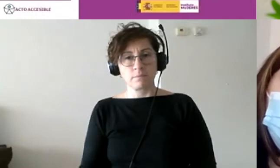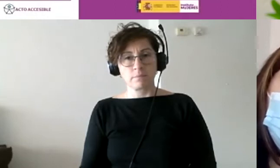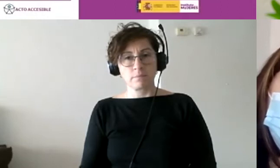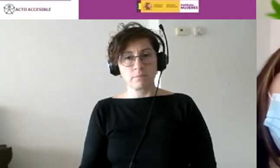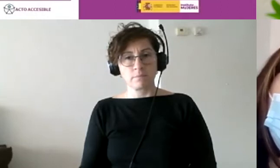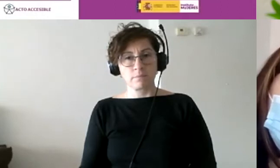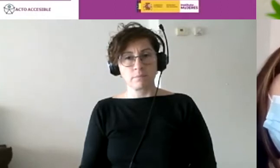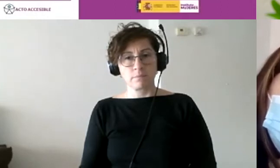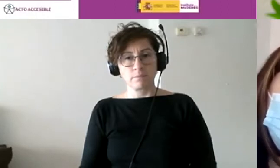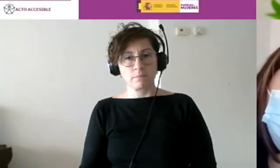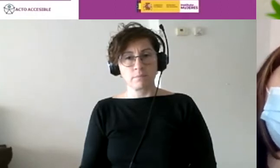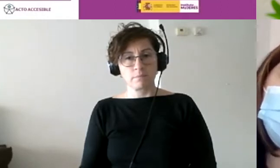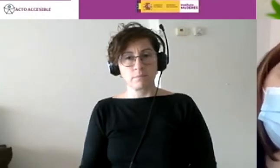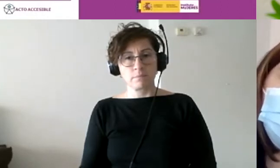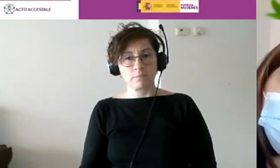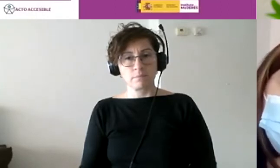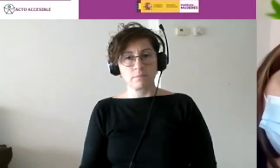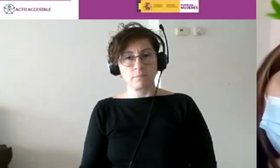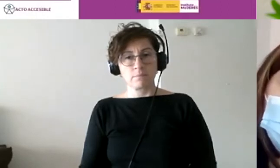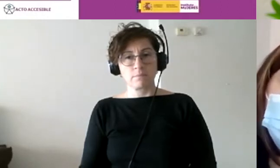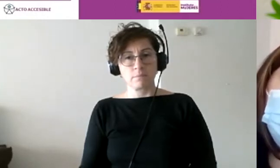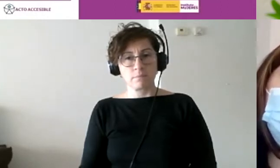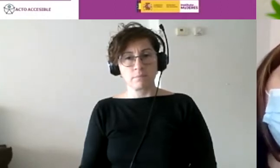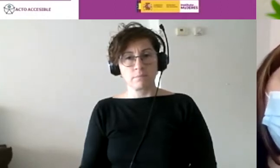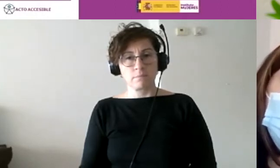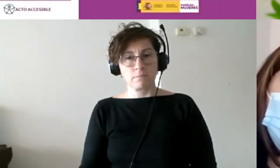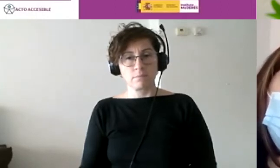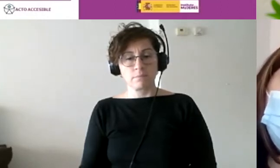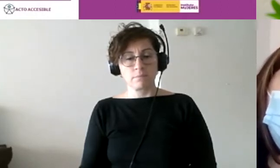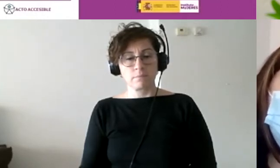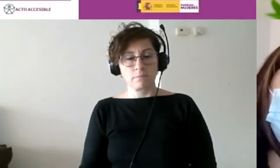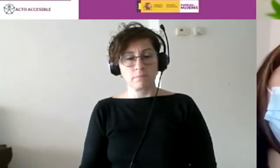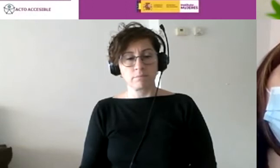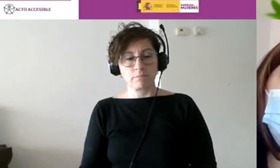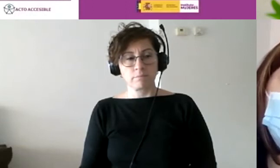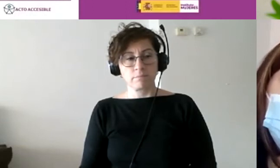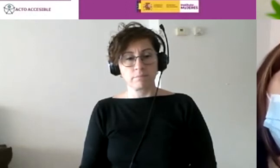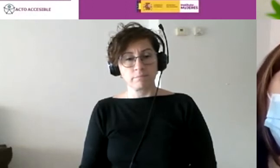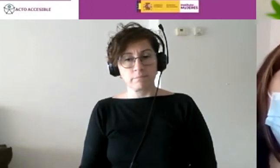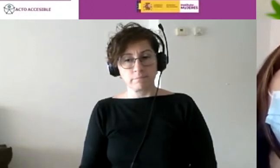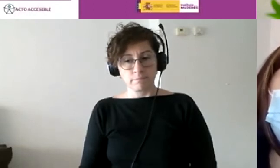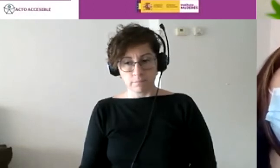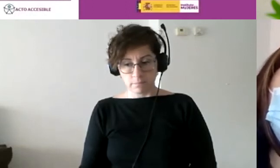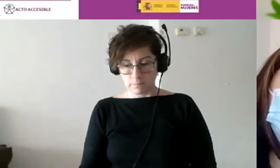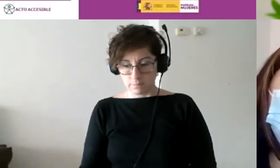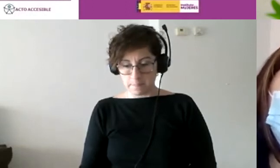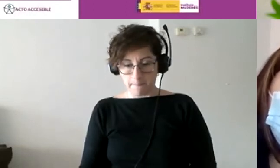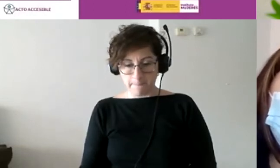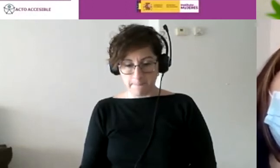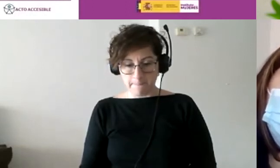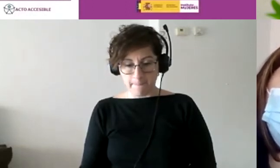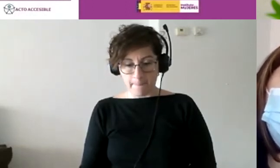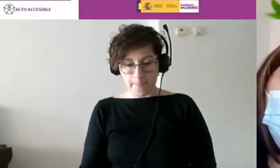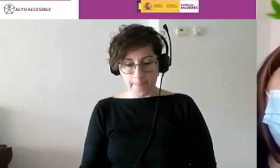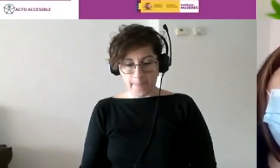тільки по одній Україні, жінка також не має доступу для того, щоб якось себе забезпечити